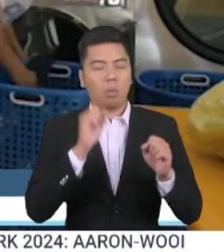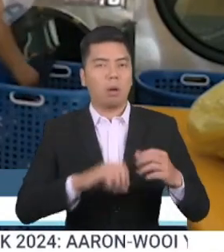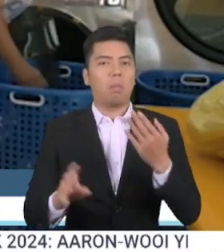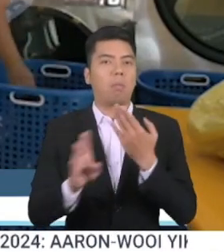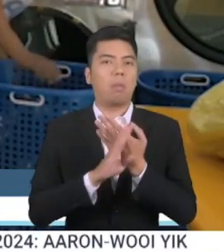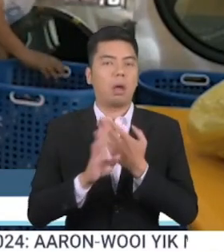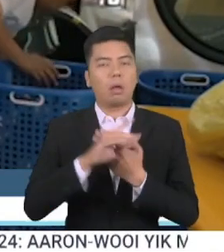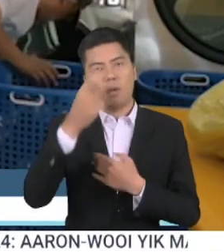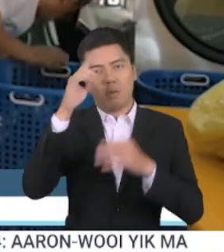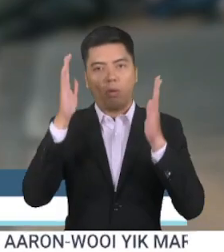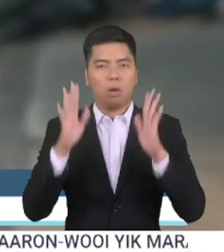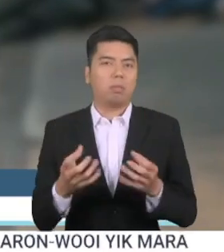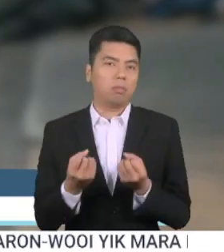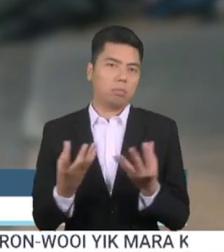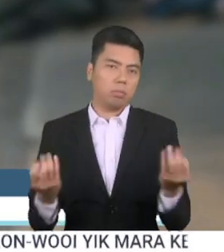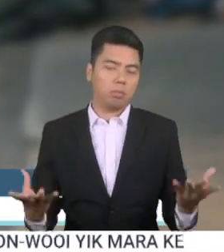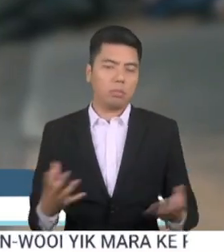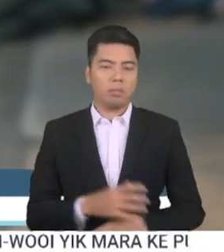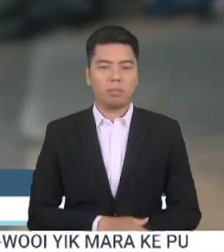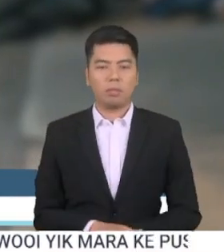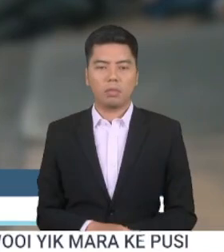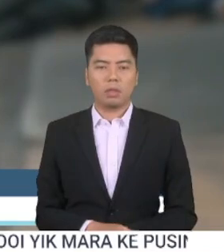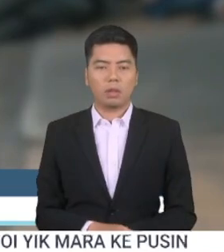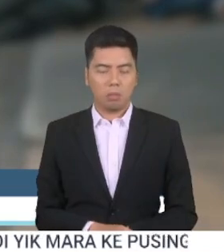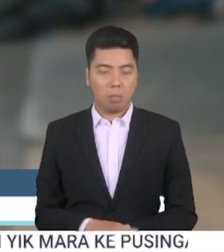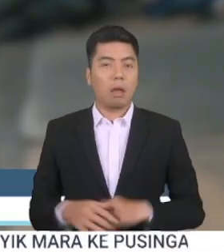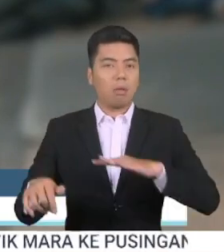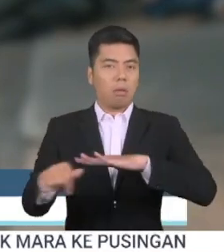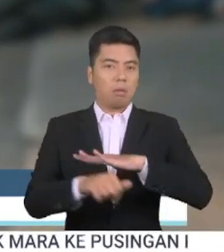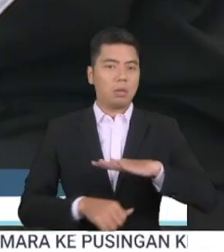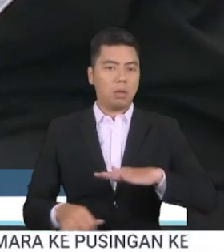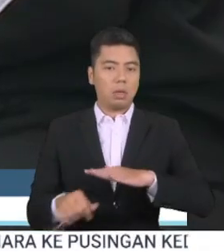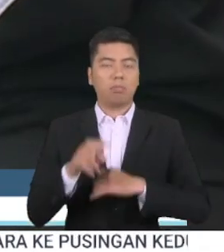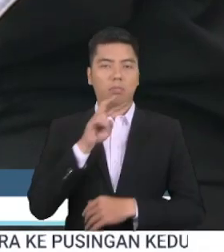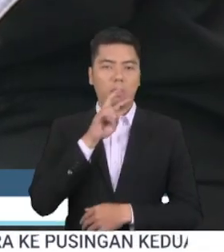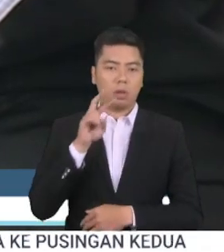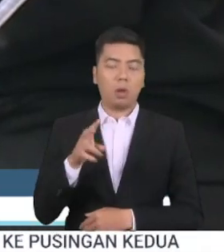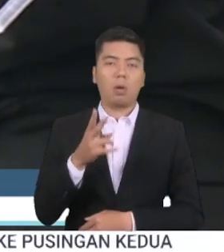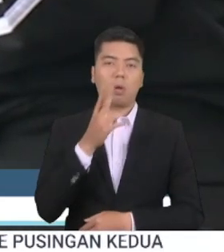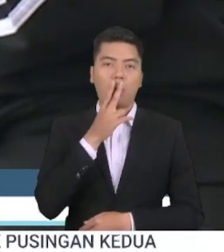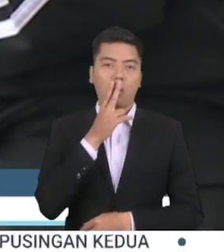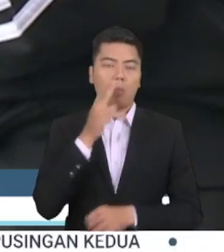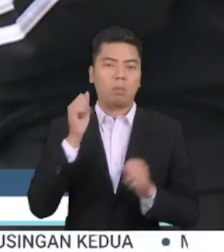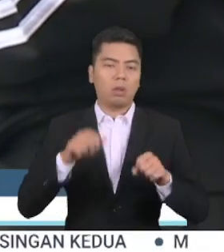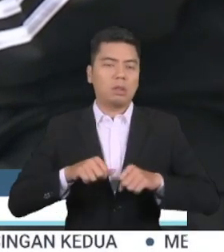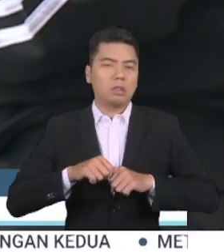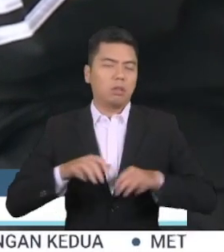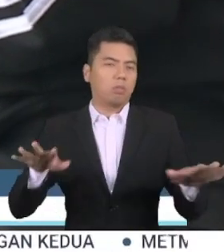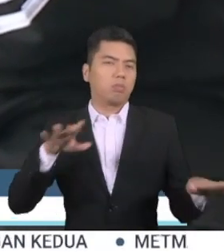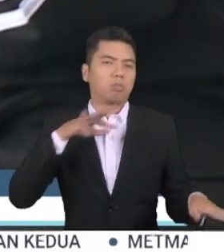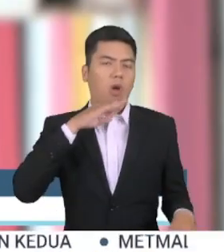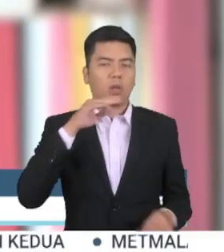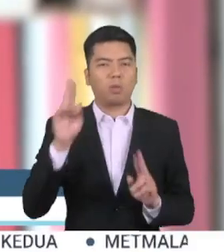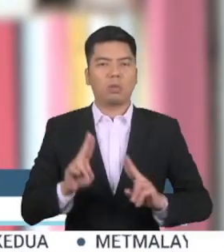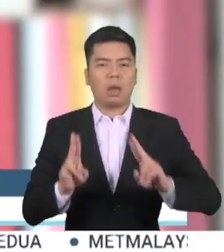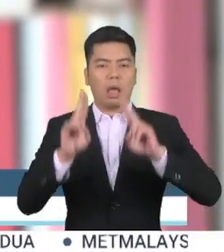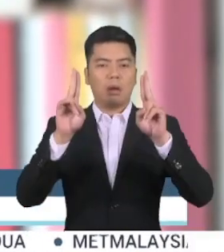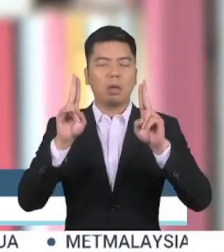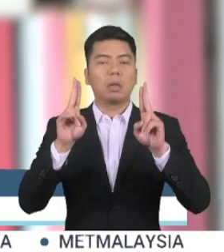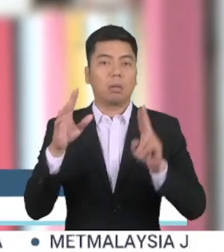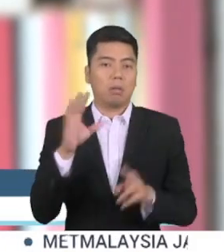bahaya kepada orang ramai. Secara asasnya, merokok akan mencemarkan udara.